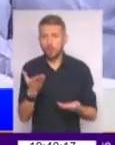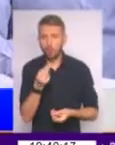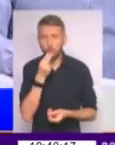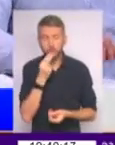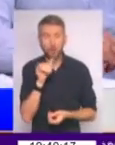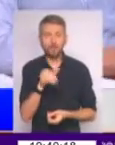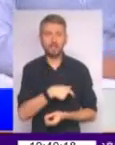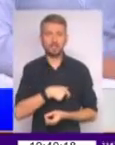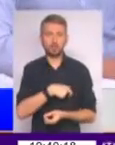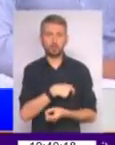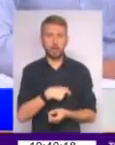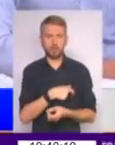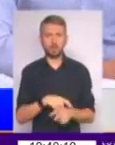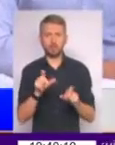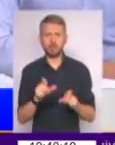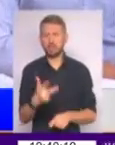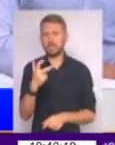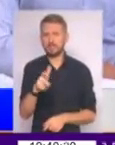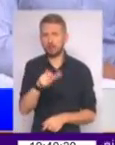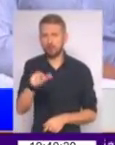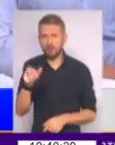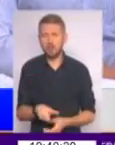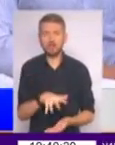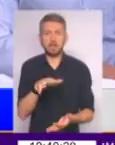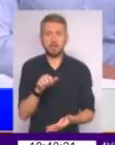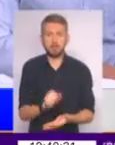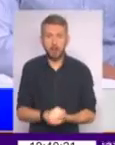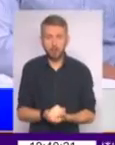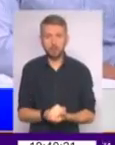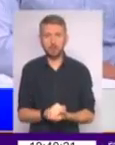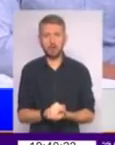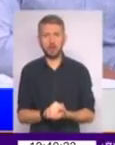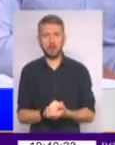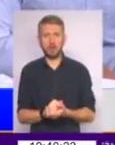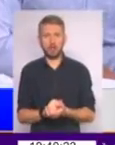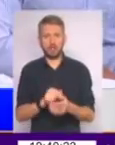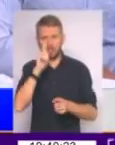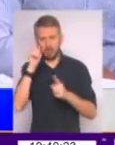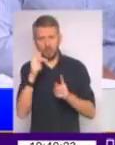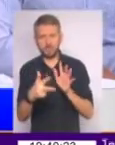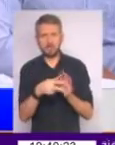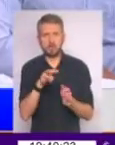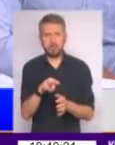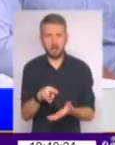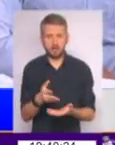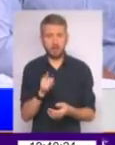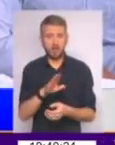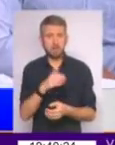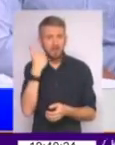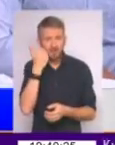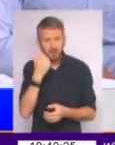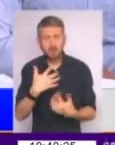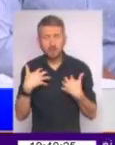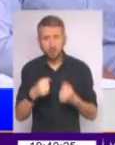вас депутатом сидит 300 человек, занимаются стрижкой, занимаются 8 марта. Вам не стыдно, здоровые